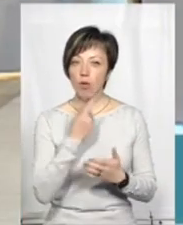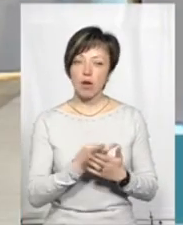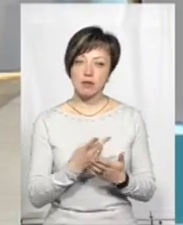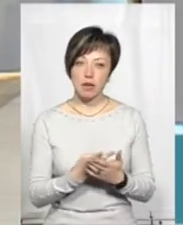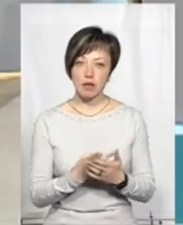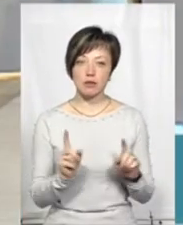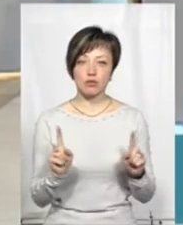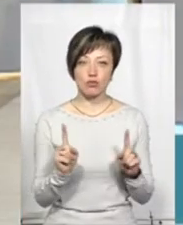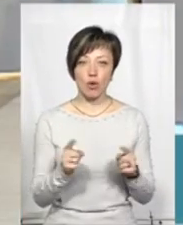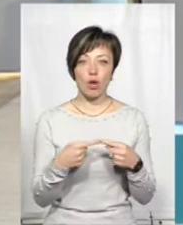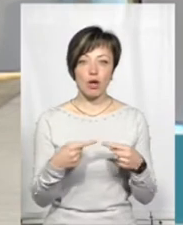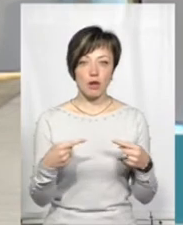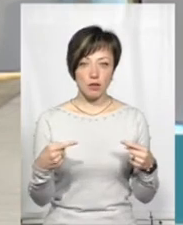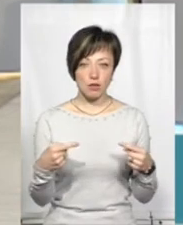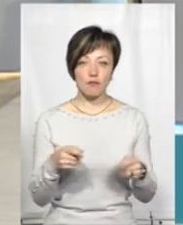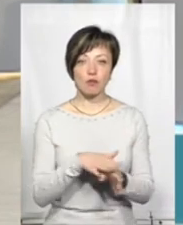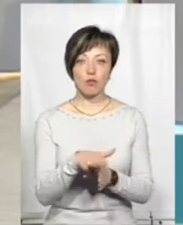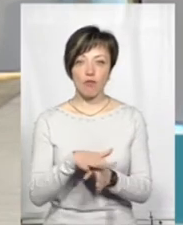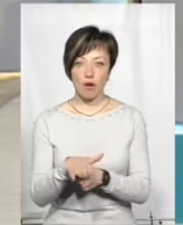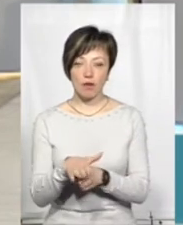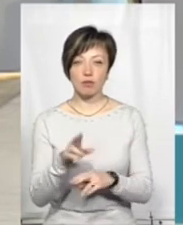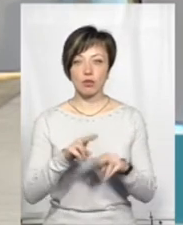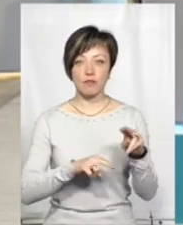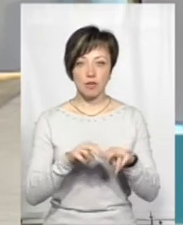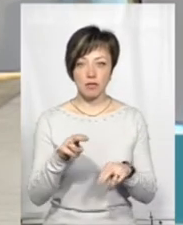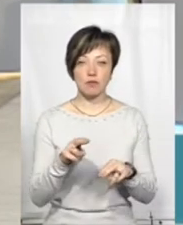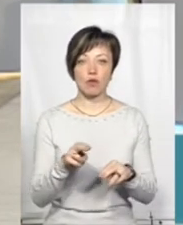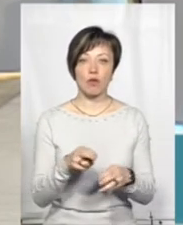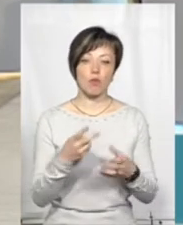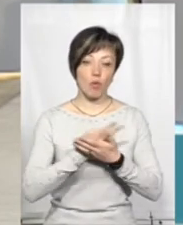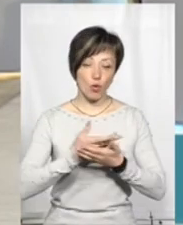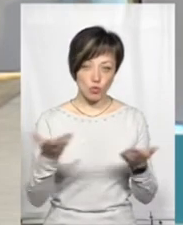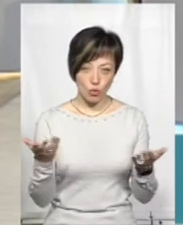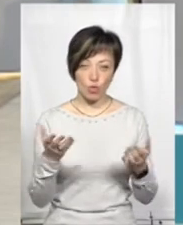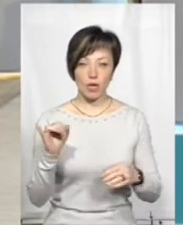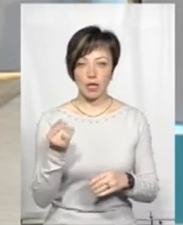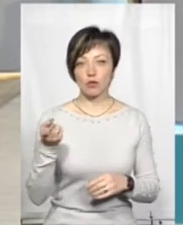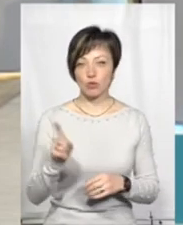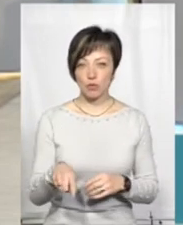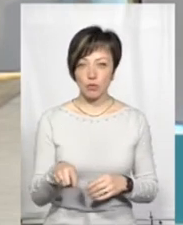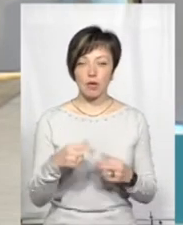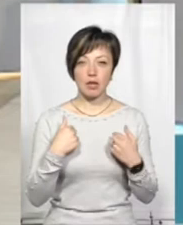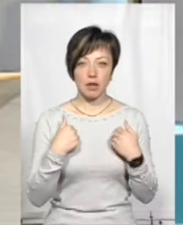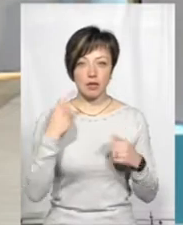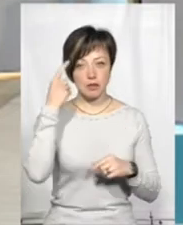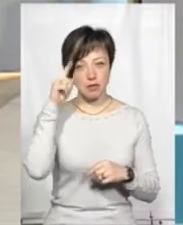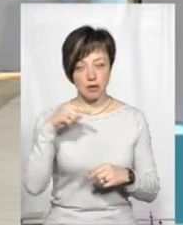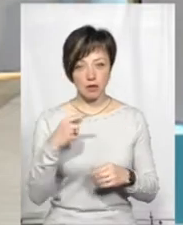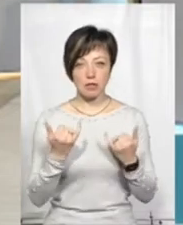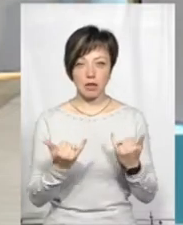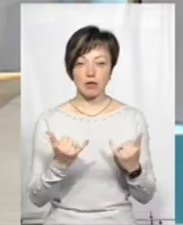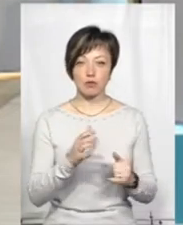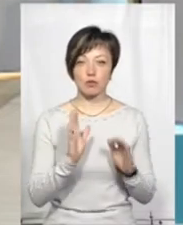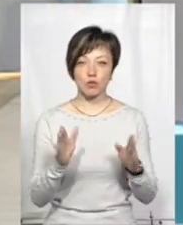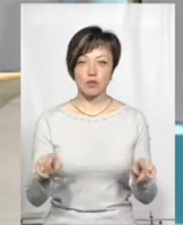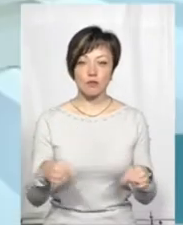показати, що речі ці певні відбуваються, ці будівництво, відновлення відбувається прозоро, і тому, наскільки я, мені відомо, там зараз